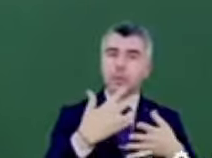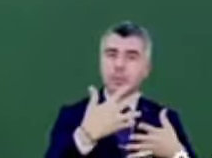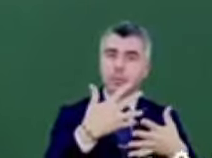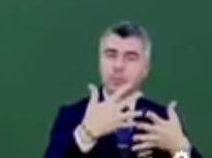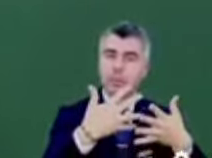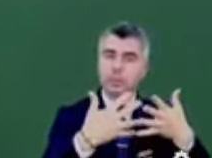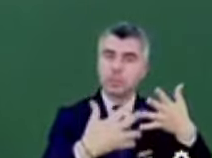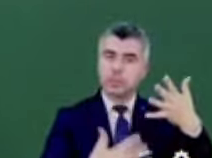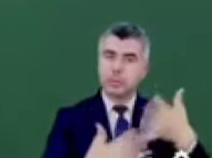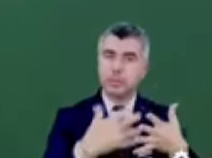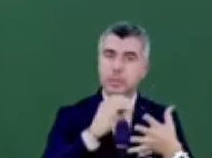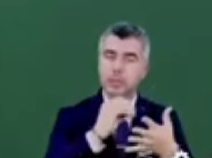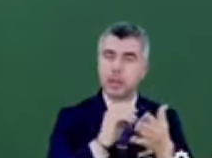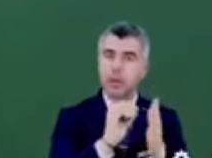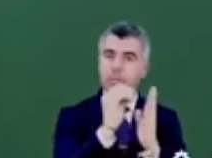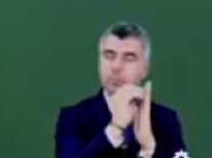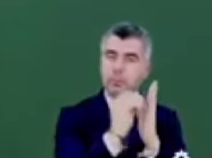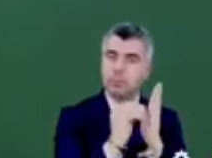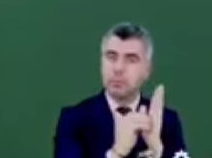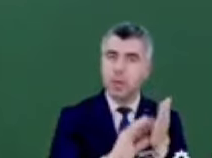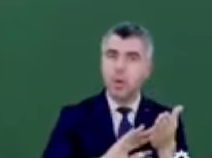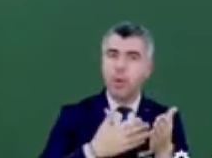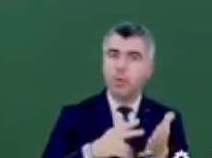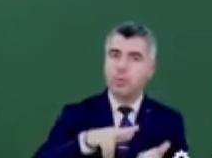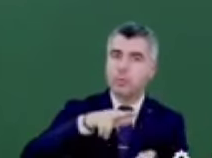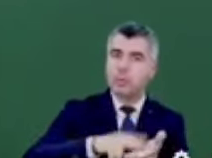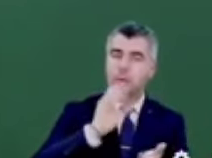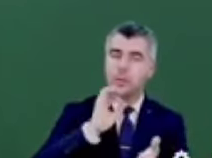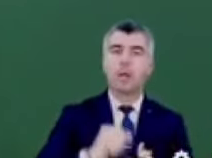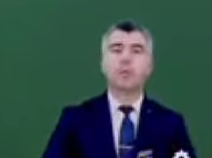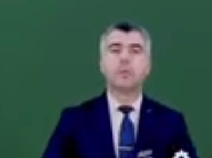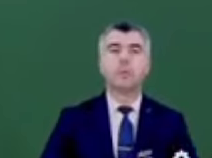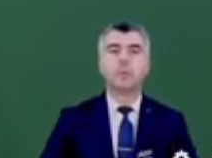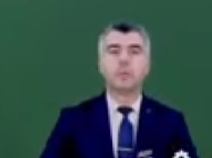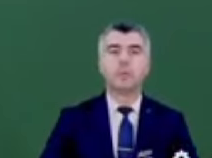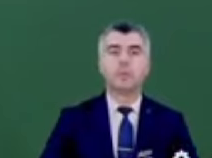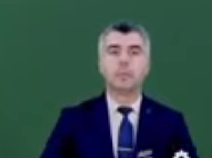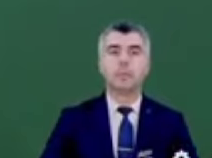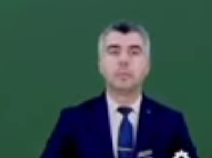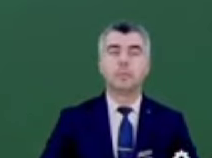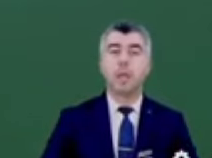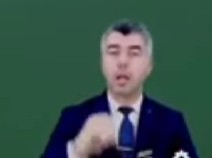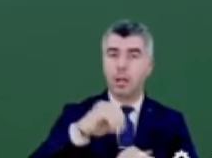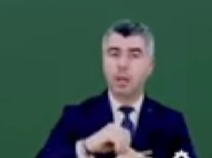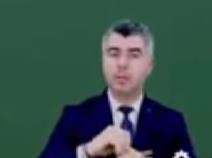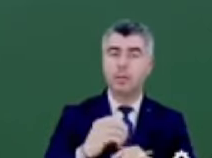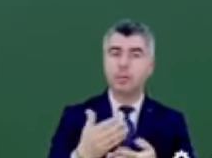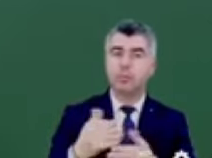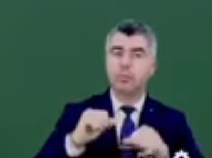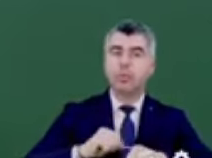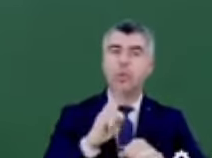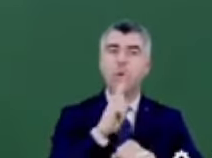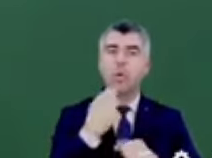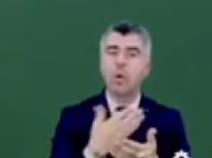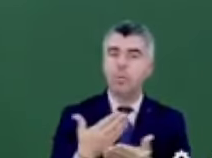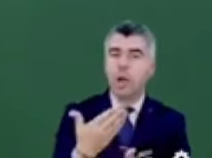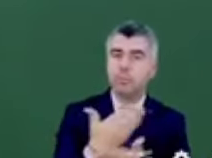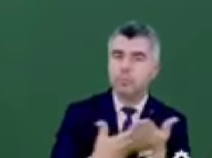التقنيه الخاضعه للاعتماد وتابع مجلس الحكومه اشغاله بالتداول